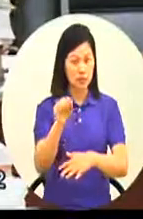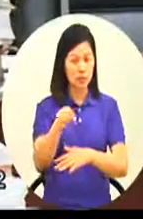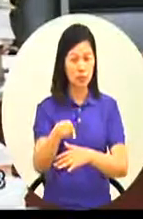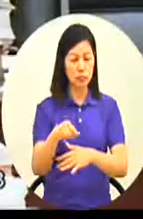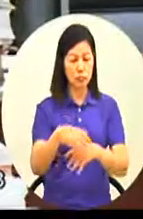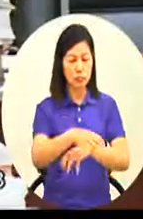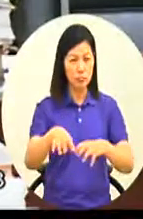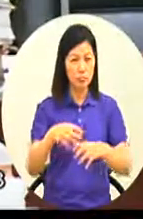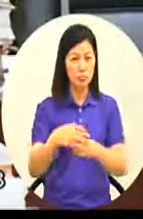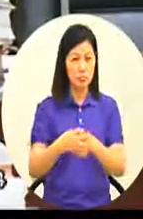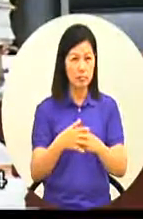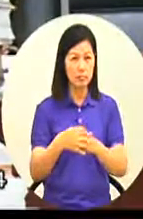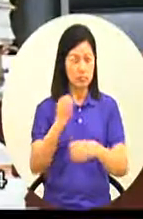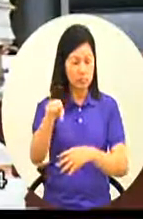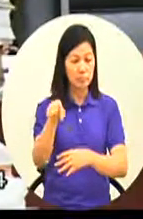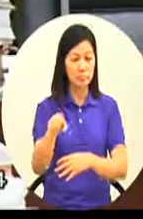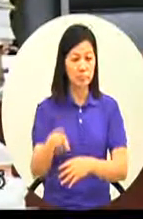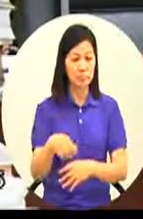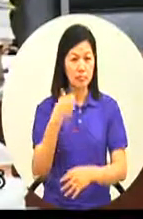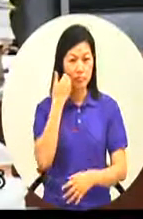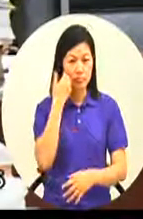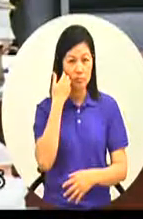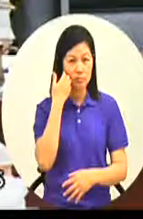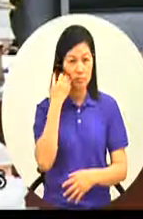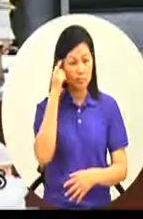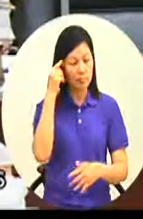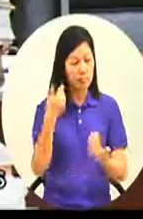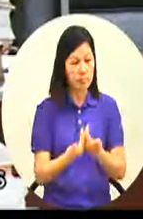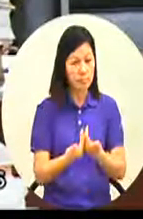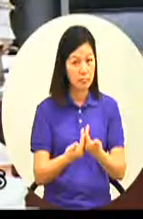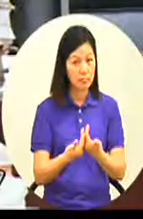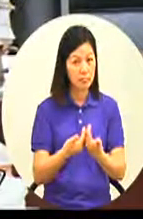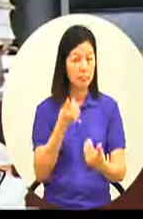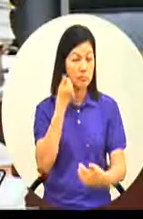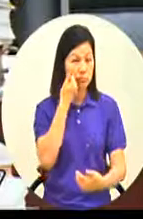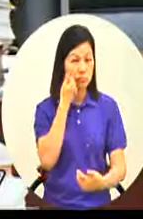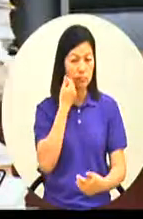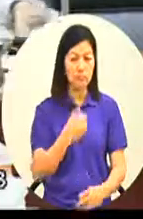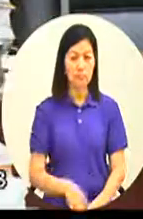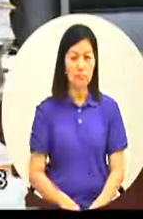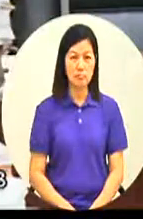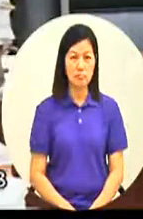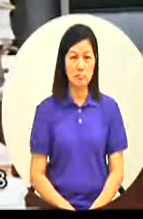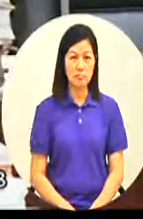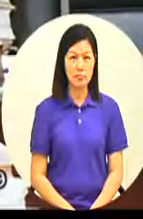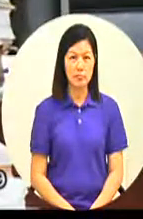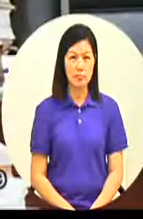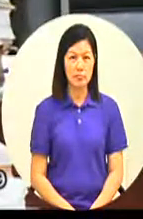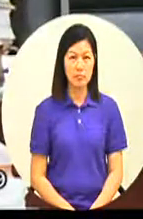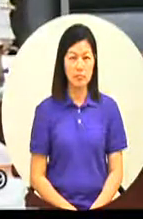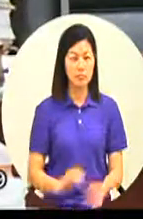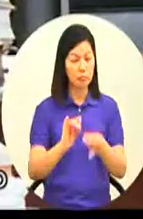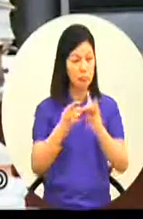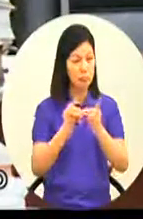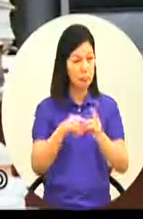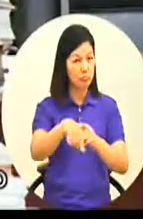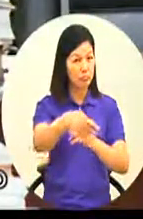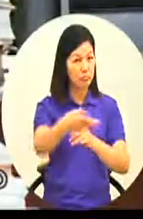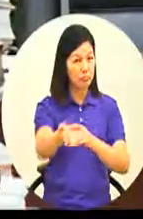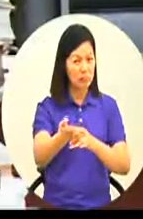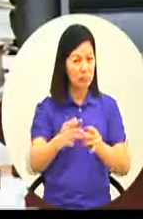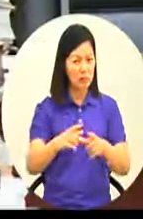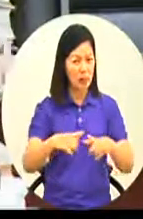啊，那是谁不同意啊？我搞不清楚，其实像 是不是某某一只手就故意要让他去让他扩